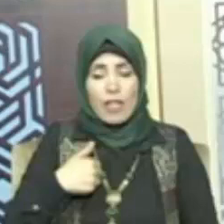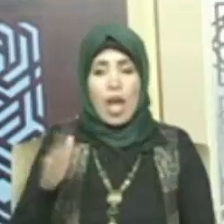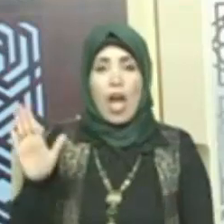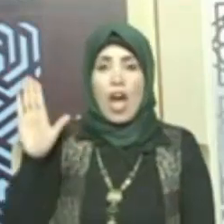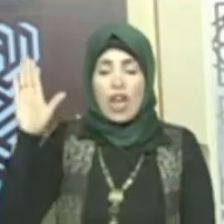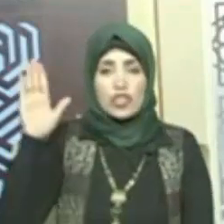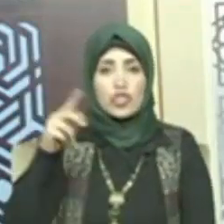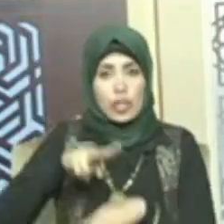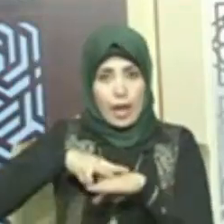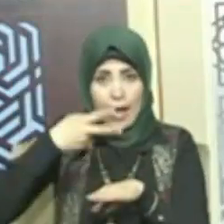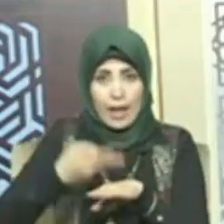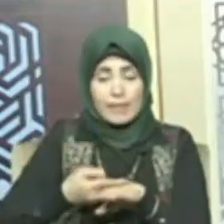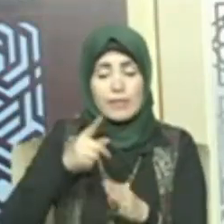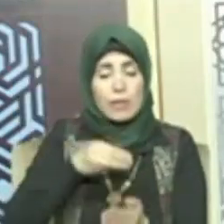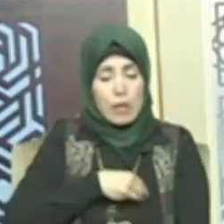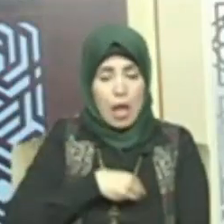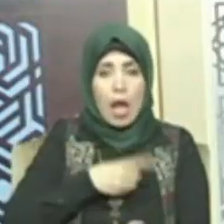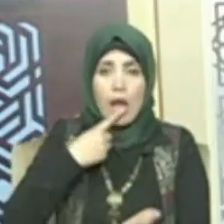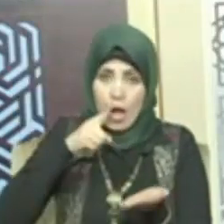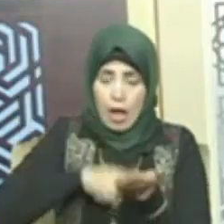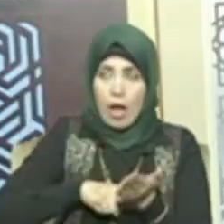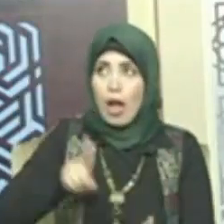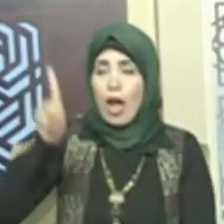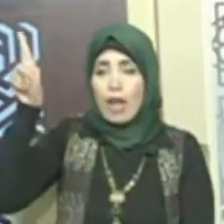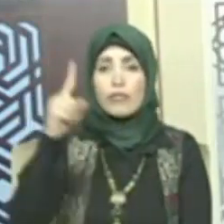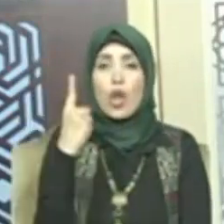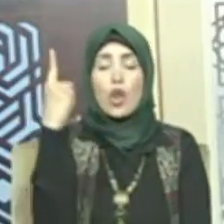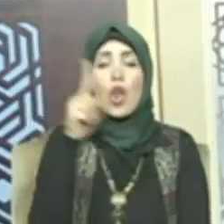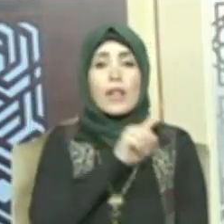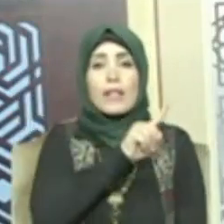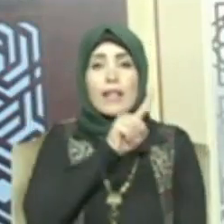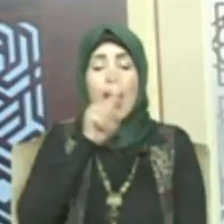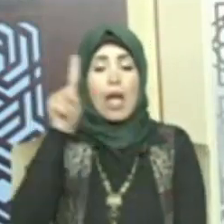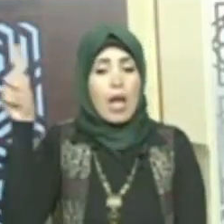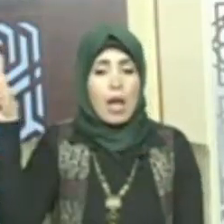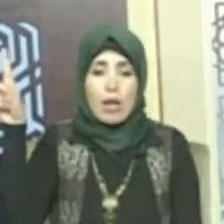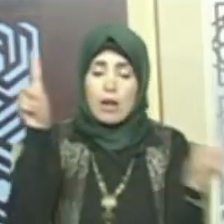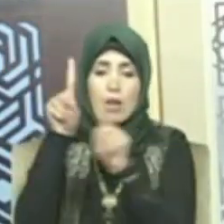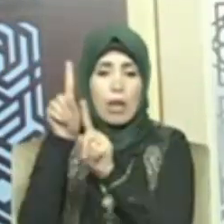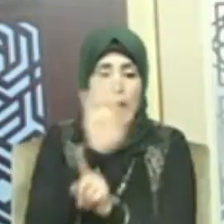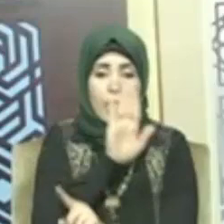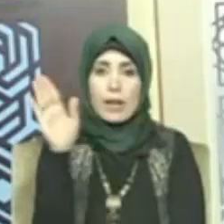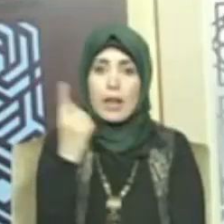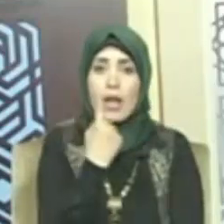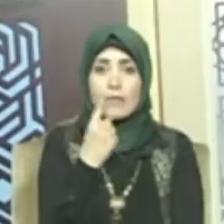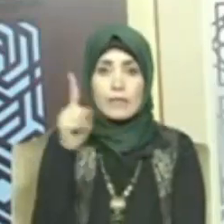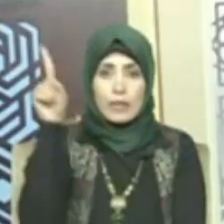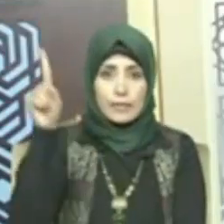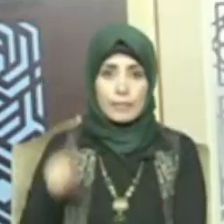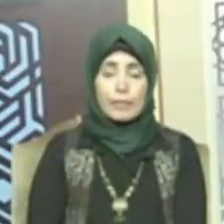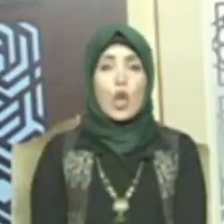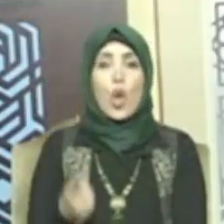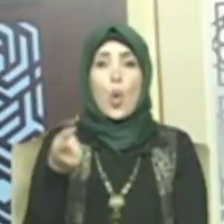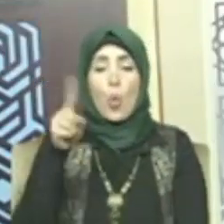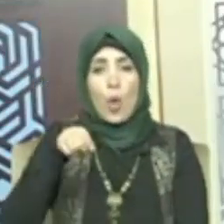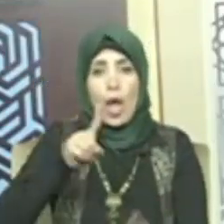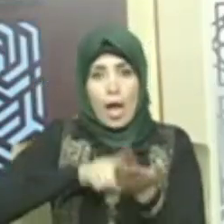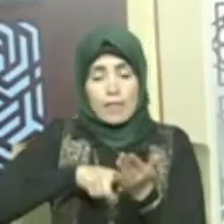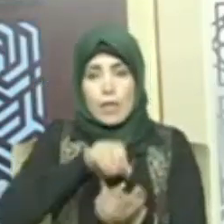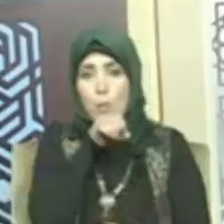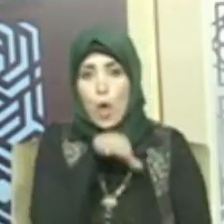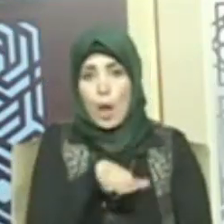أنك أنت الله لا إله إلا أنت، وأن محمدا